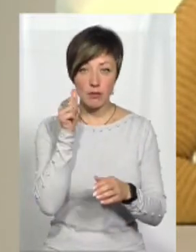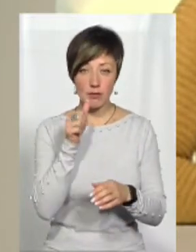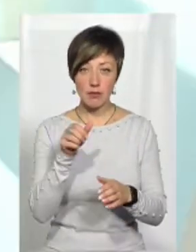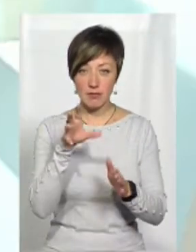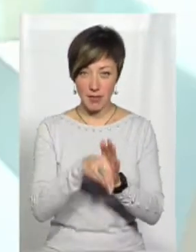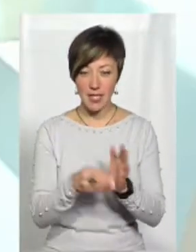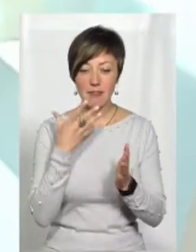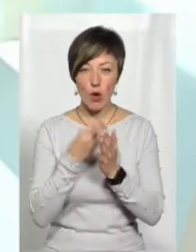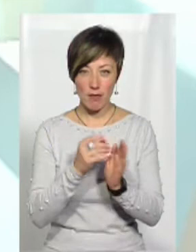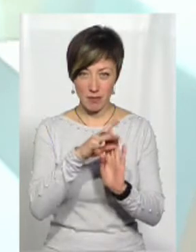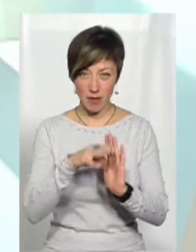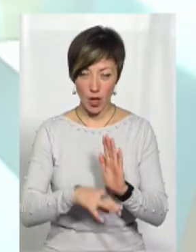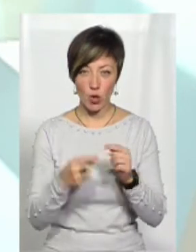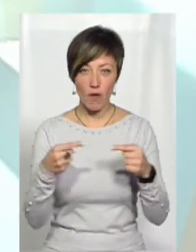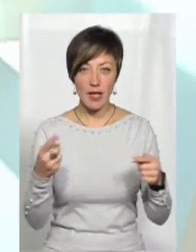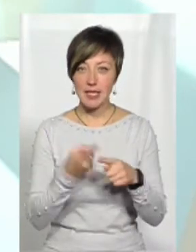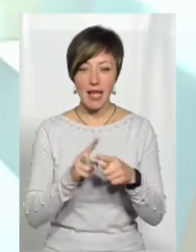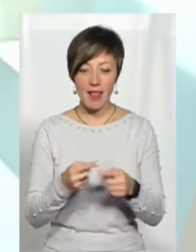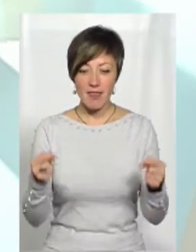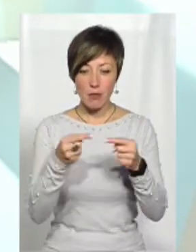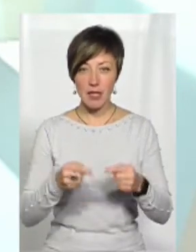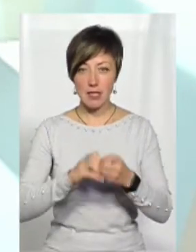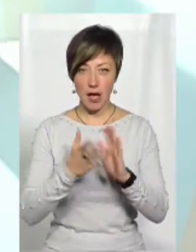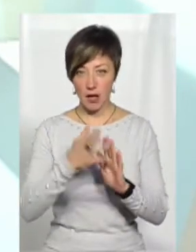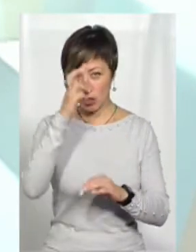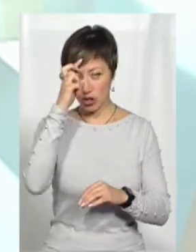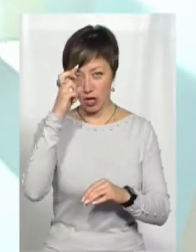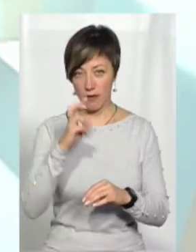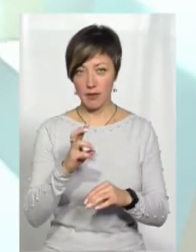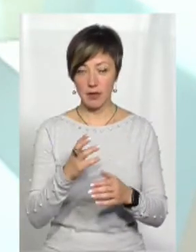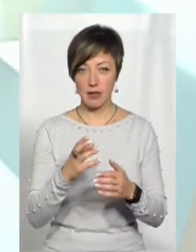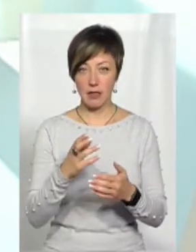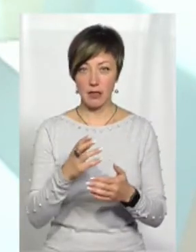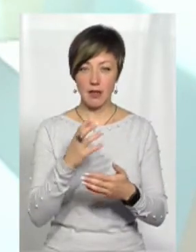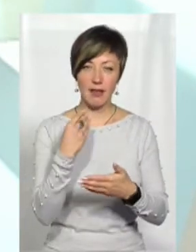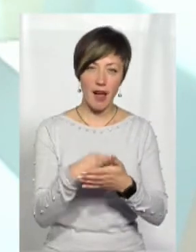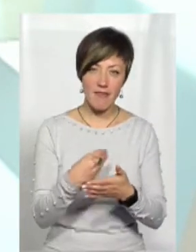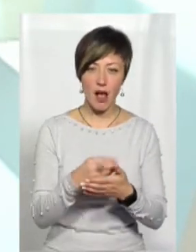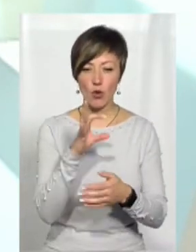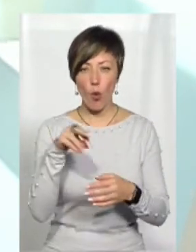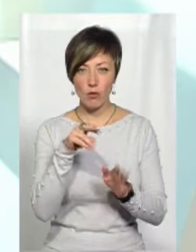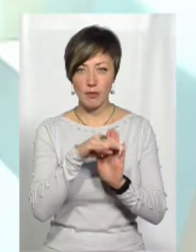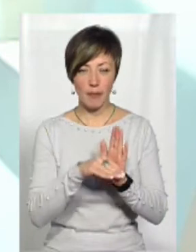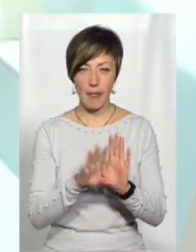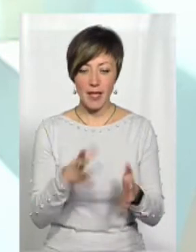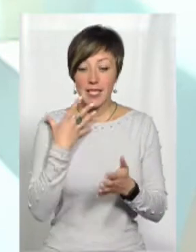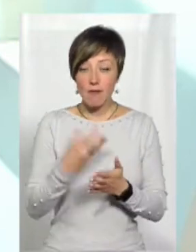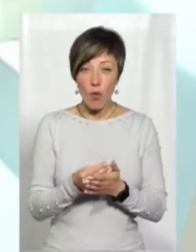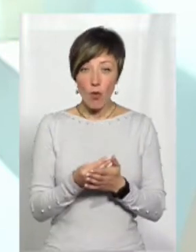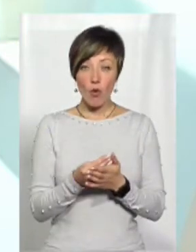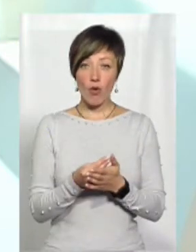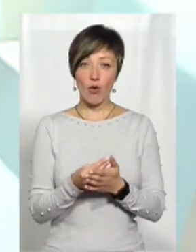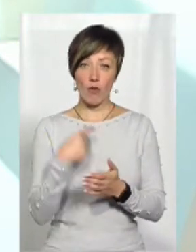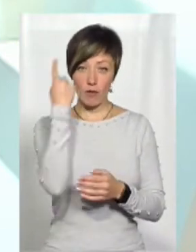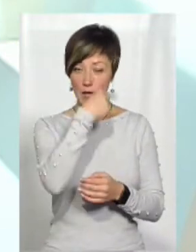товар своїми власними кодами, але ці коди не відповідають загальнодержавної, значить, тарифікації там, чи кодуванню. Вони для свого